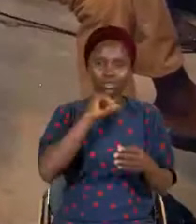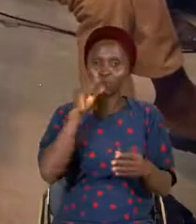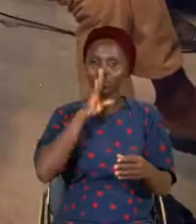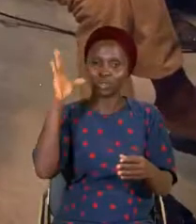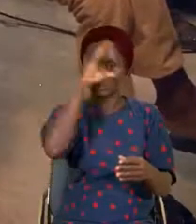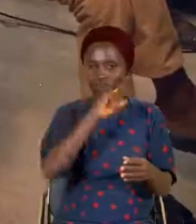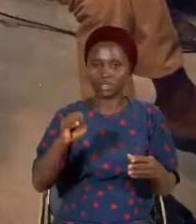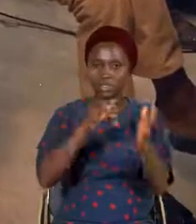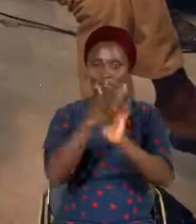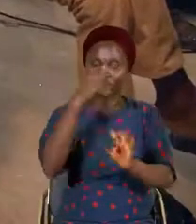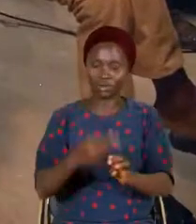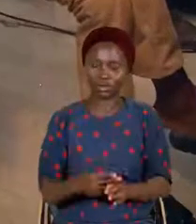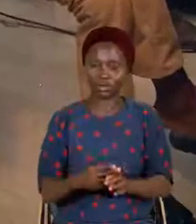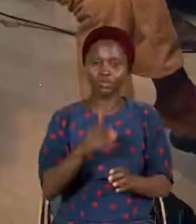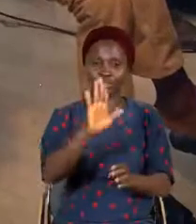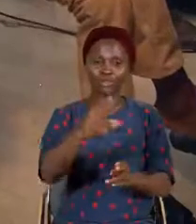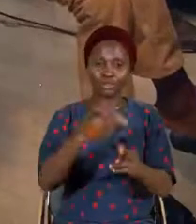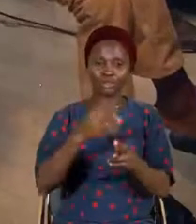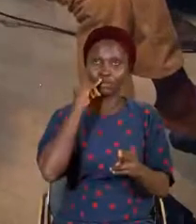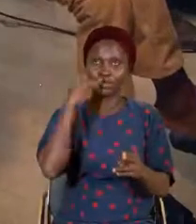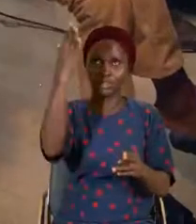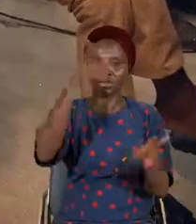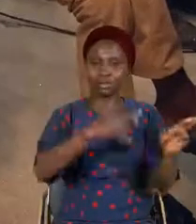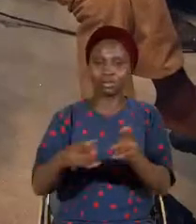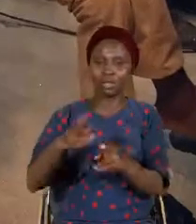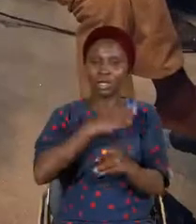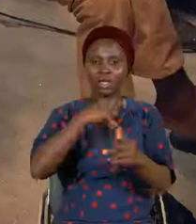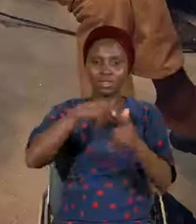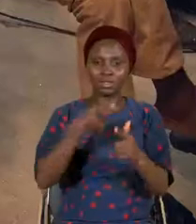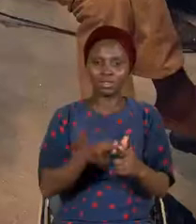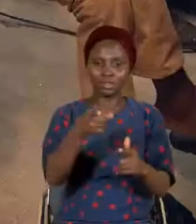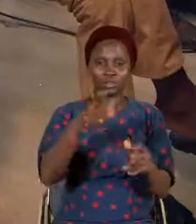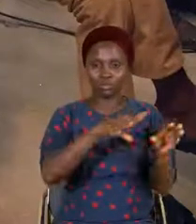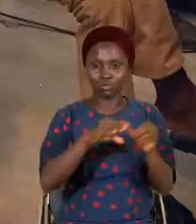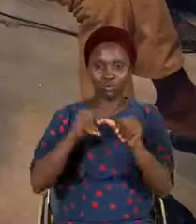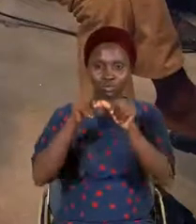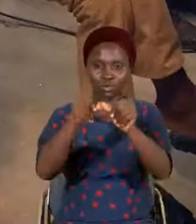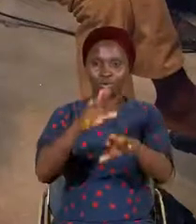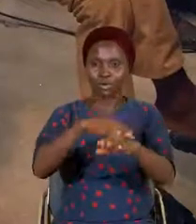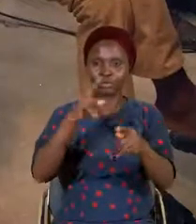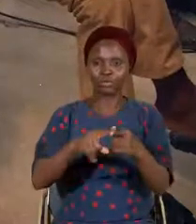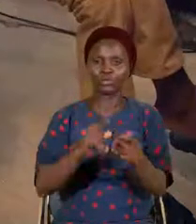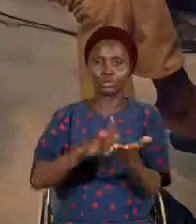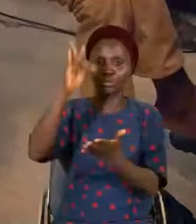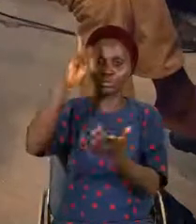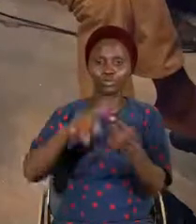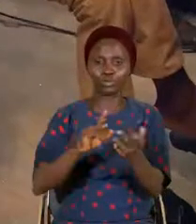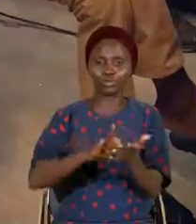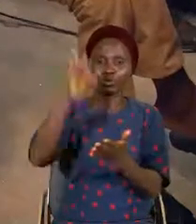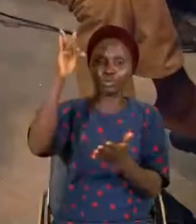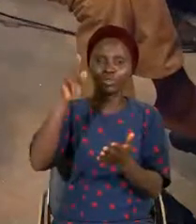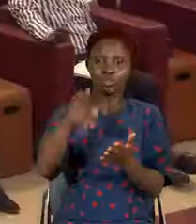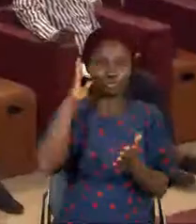absent. Votre nom est déjà là-bas. Alors vous allez avancer marchant vers la